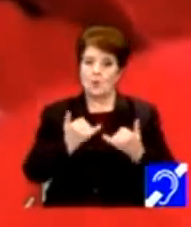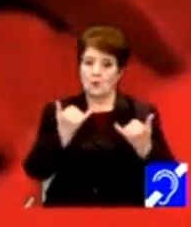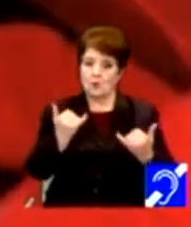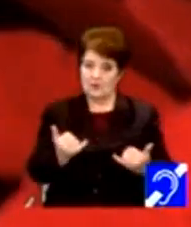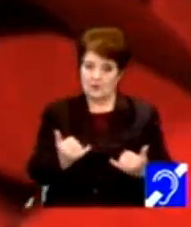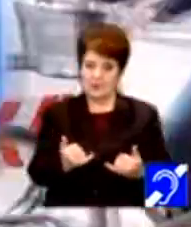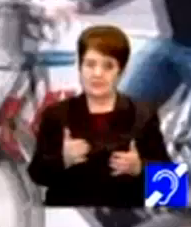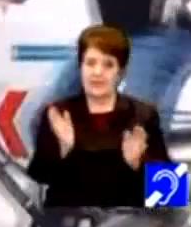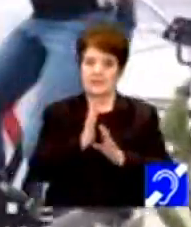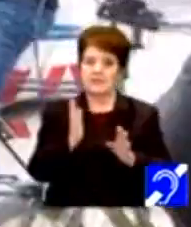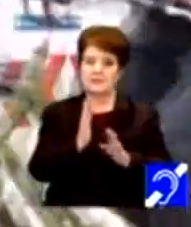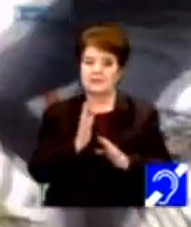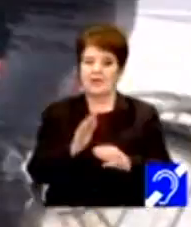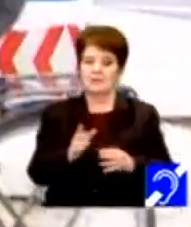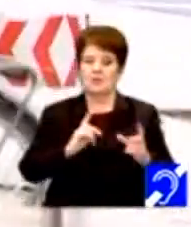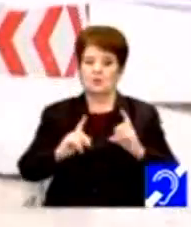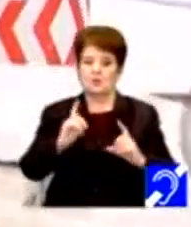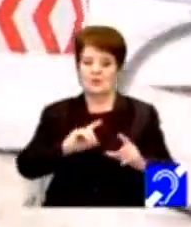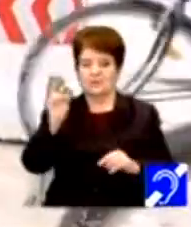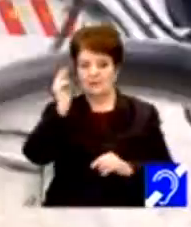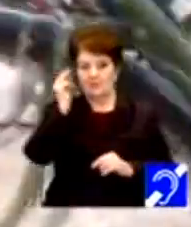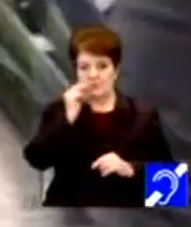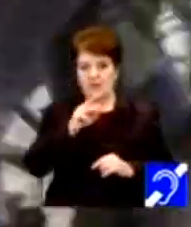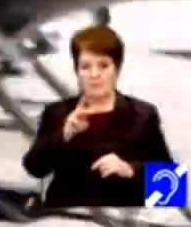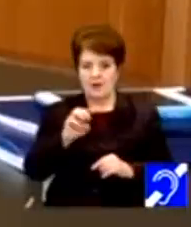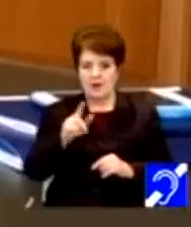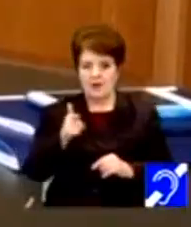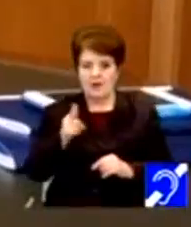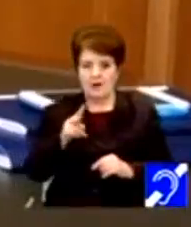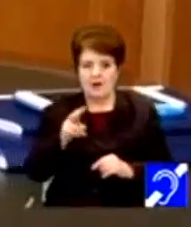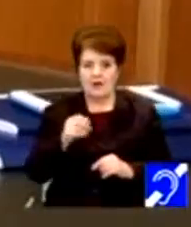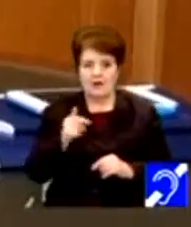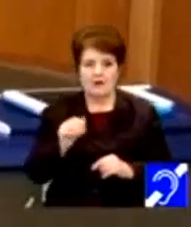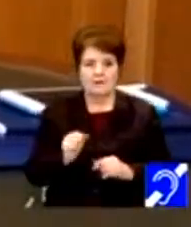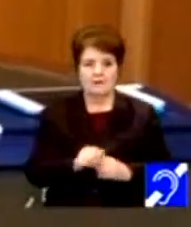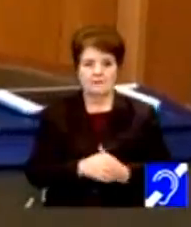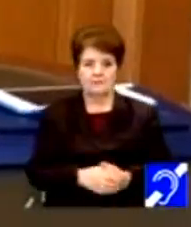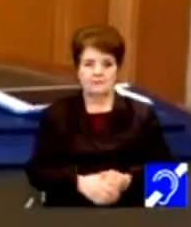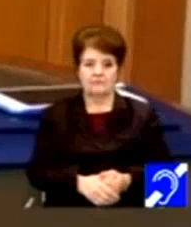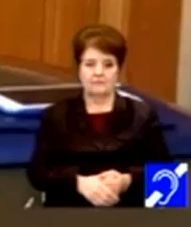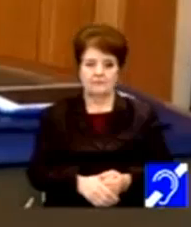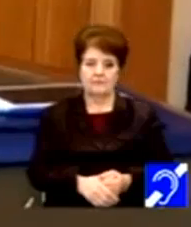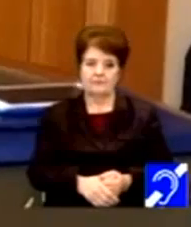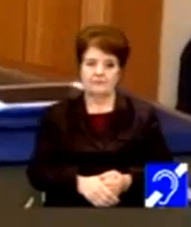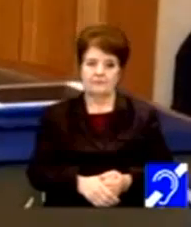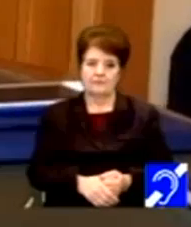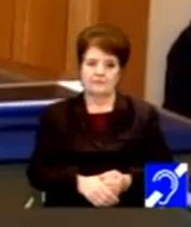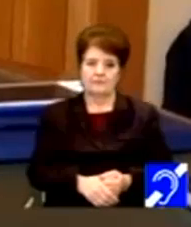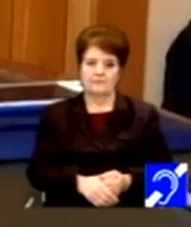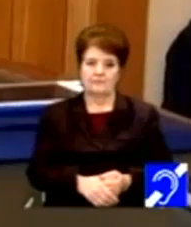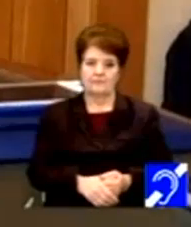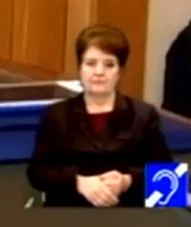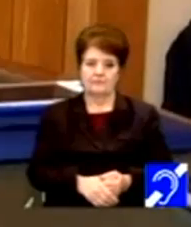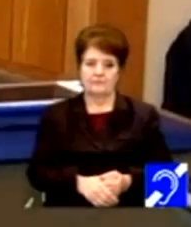de practică pentru studenții de la Universitatea din Malaga. Sino la experiencia vital, la experiencia de la movilidad,